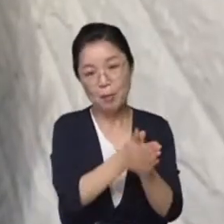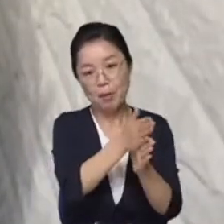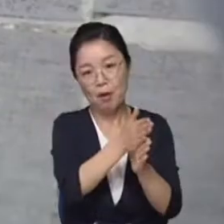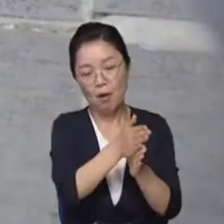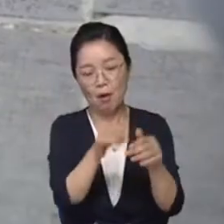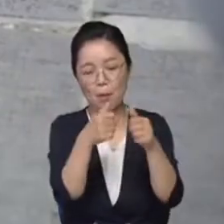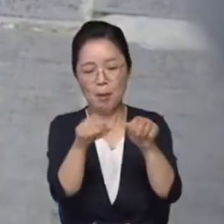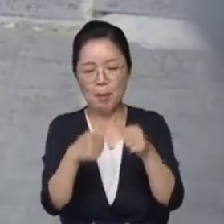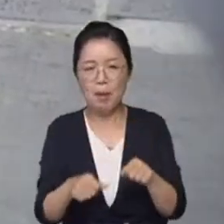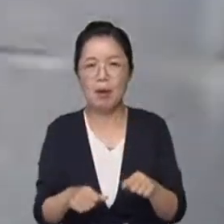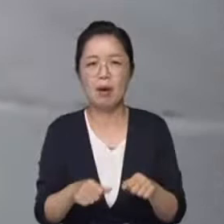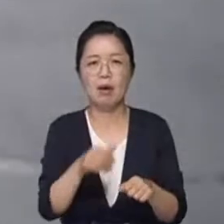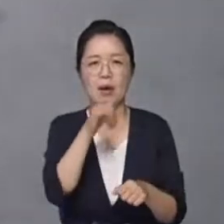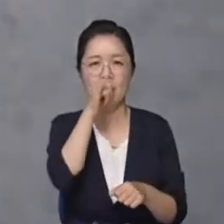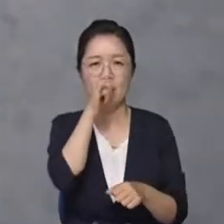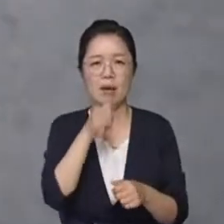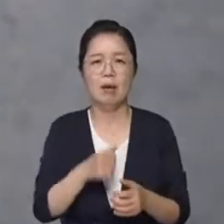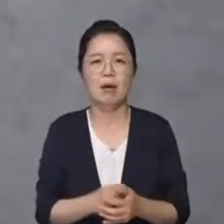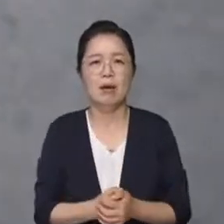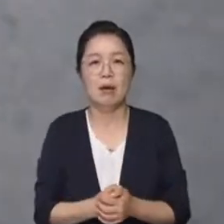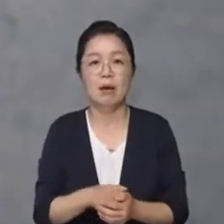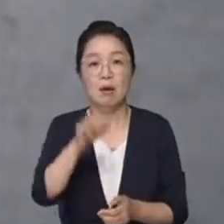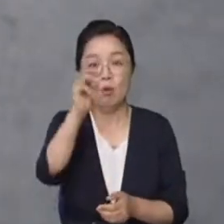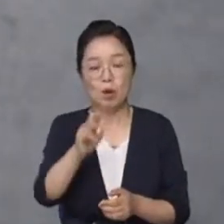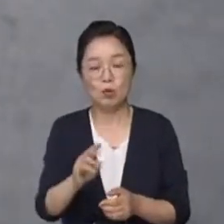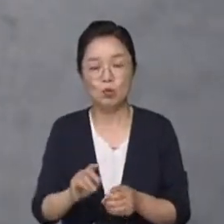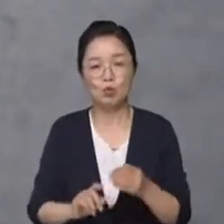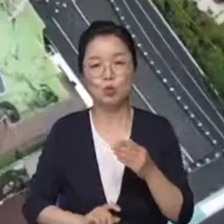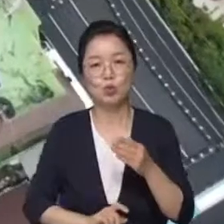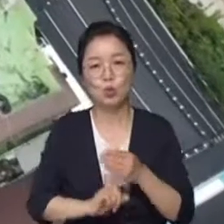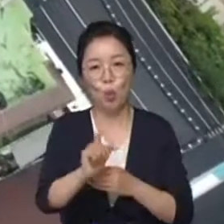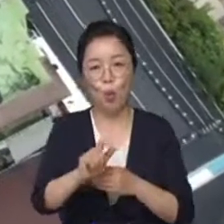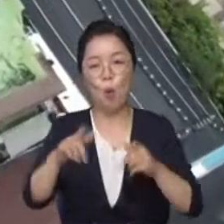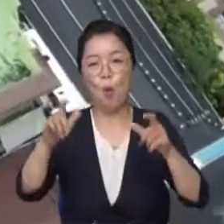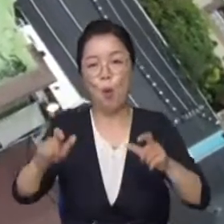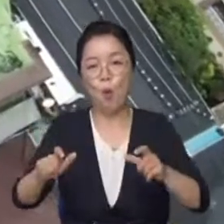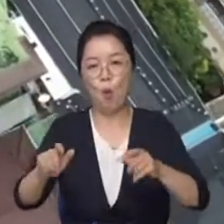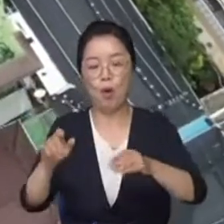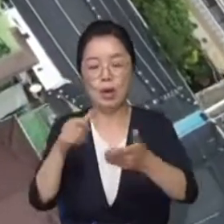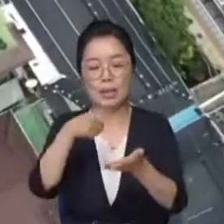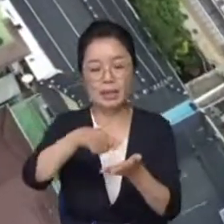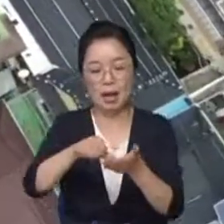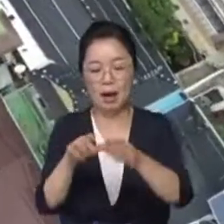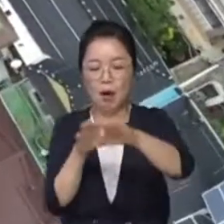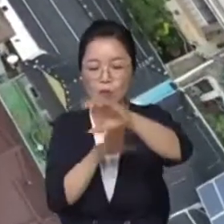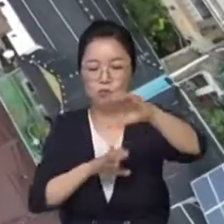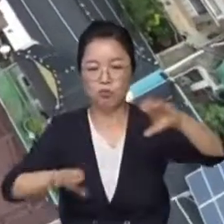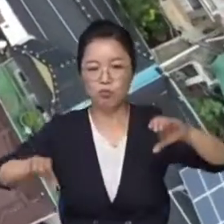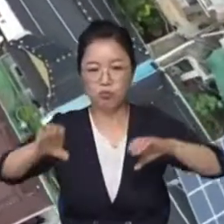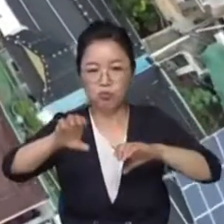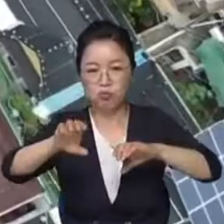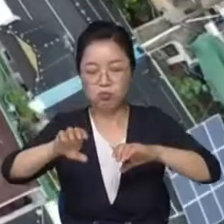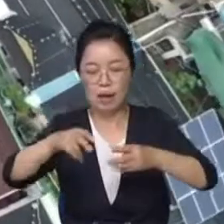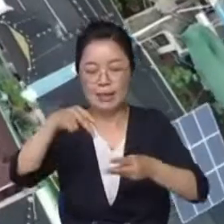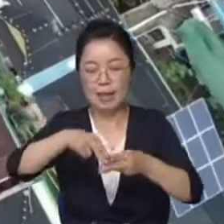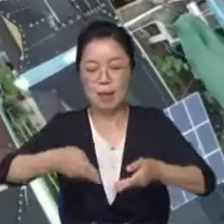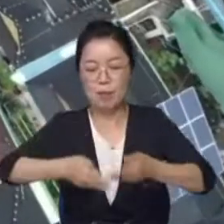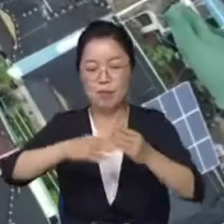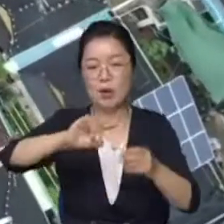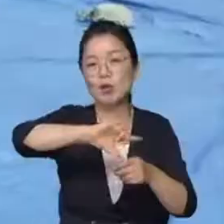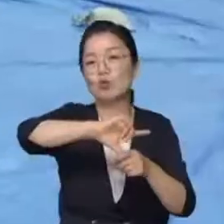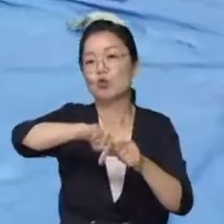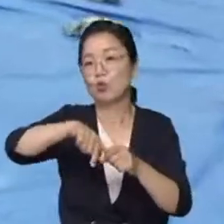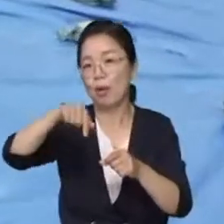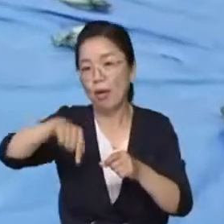타일들이 깨져 있습니다. 광주 동구에 자원순환센터를 짓는 공사 현장에 인접한 주택들인데 기존